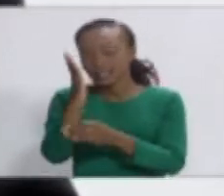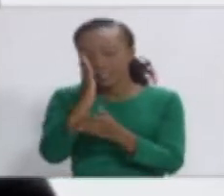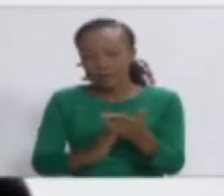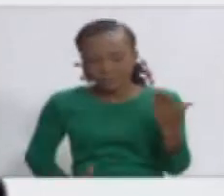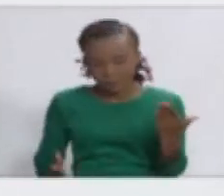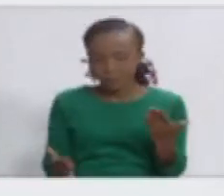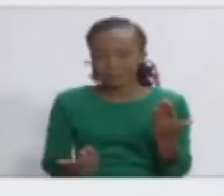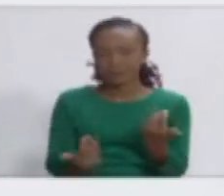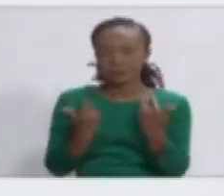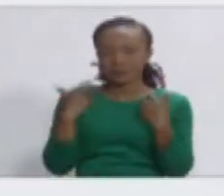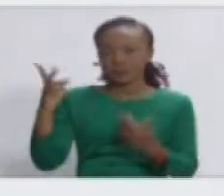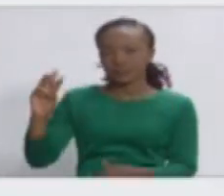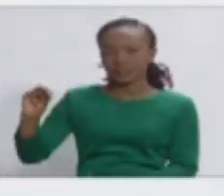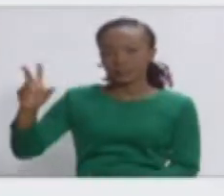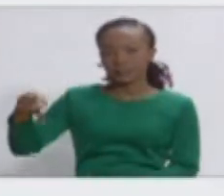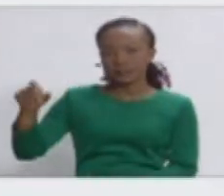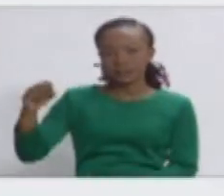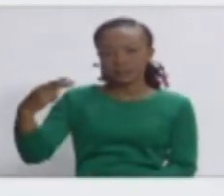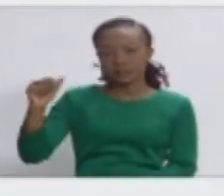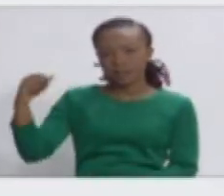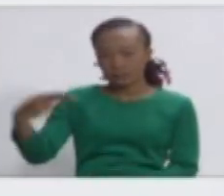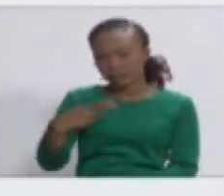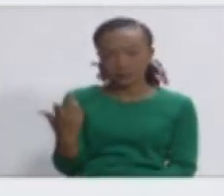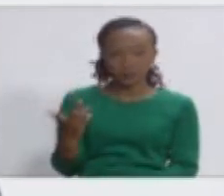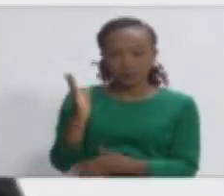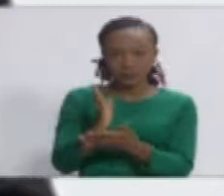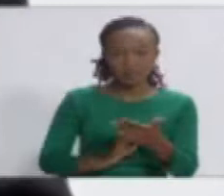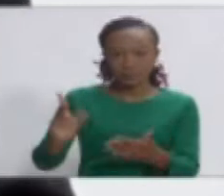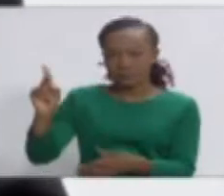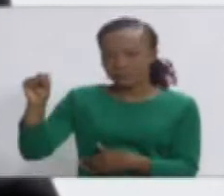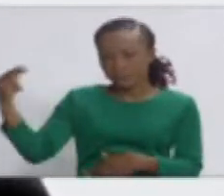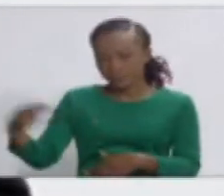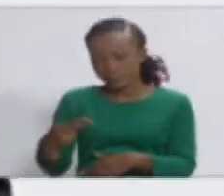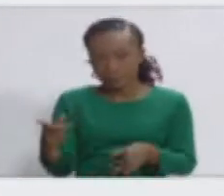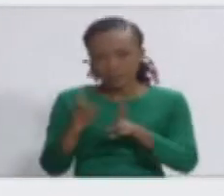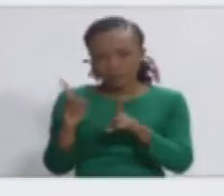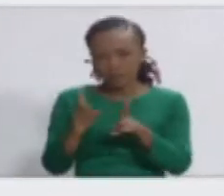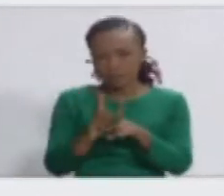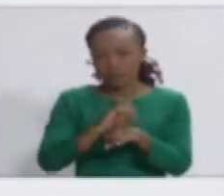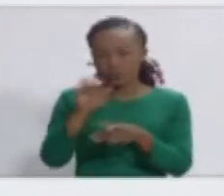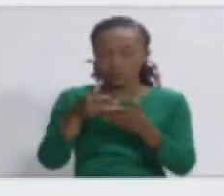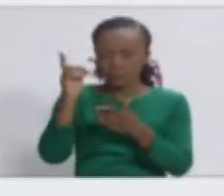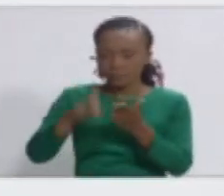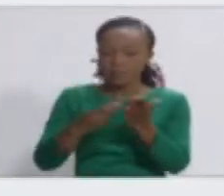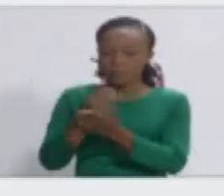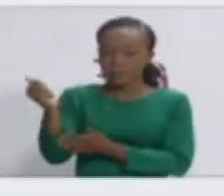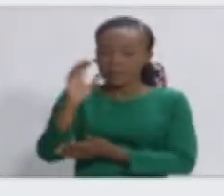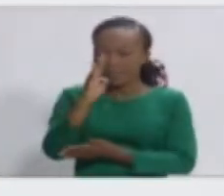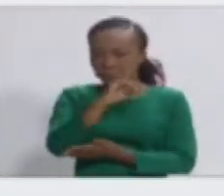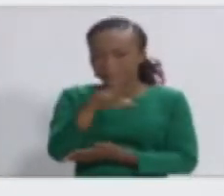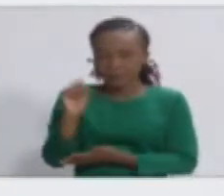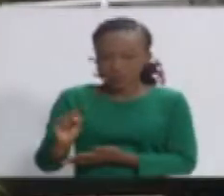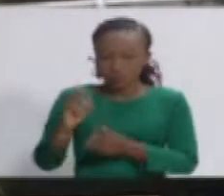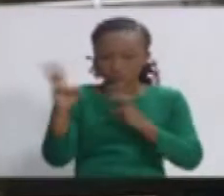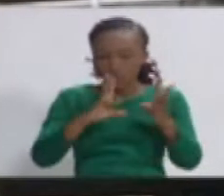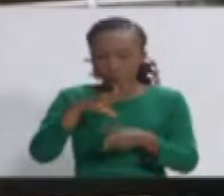have been admitted in MPSHA, some in Kenyatta National Hospital. Not forgetting that at the end of it all we have to pay our bills whether we go to a private